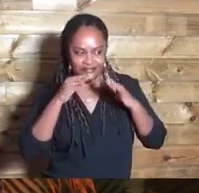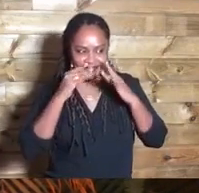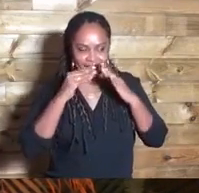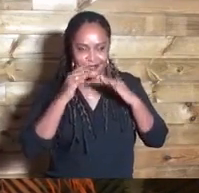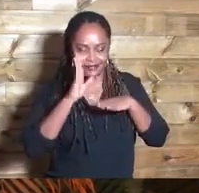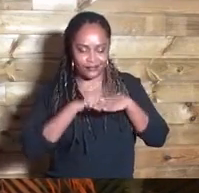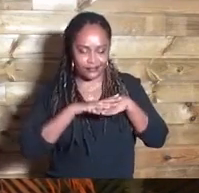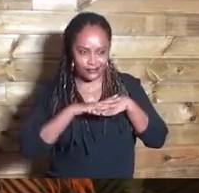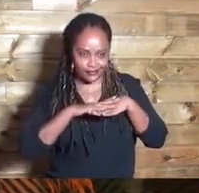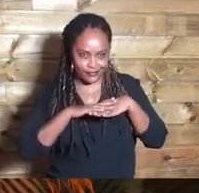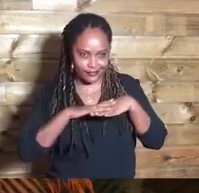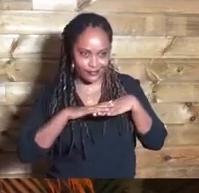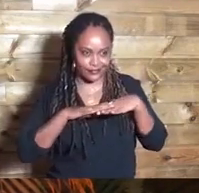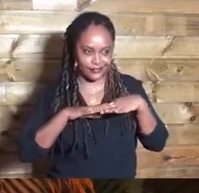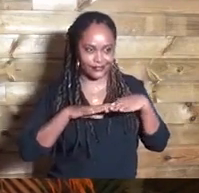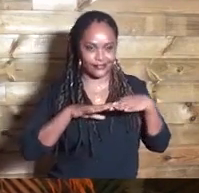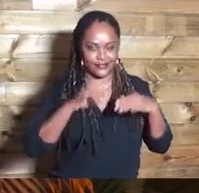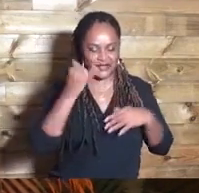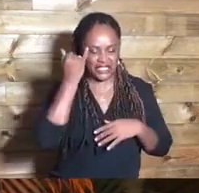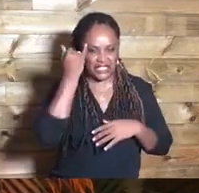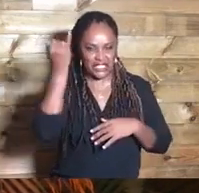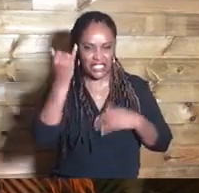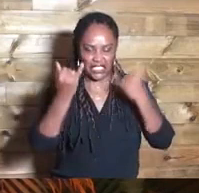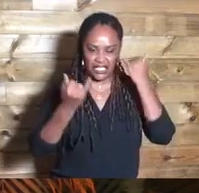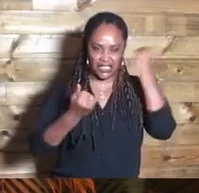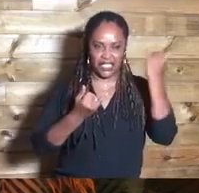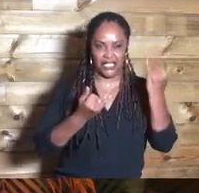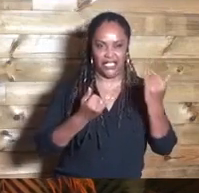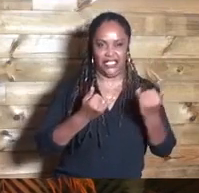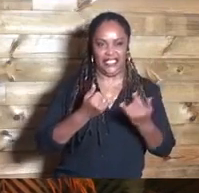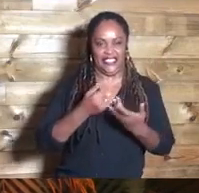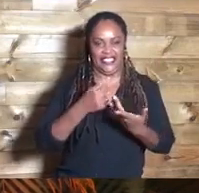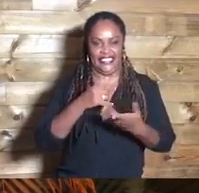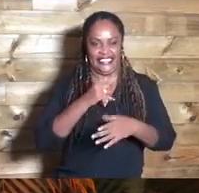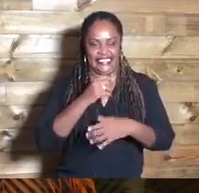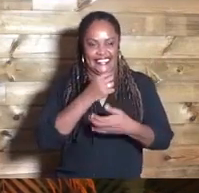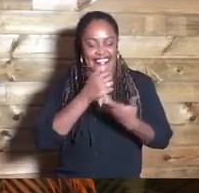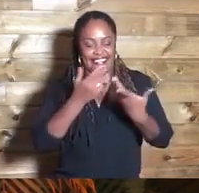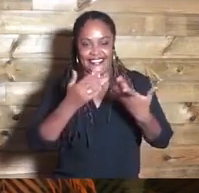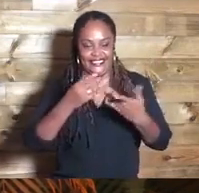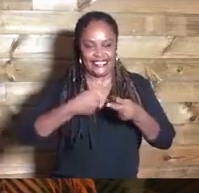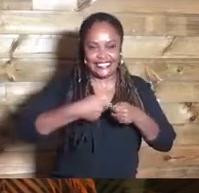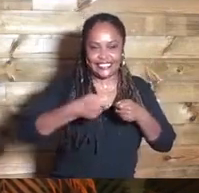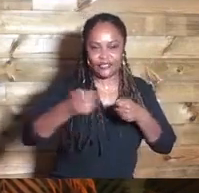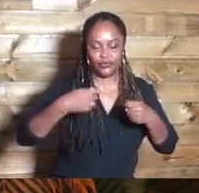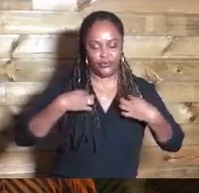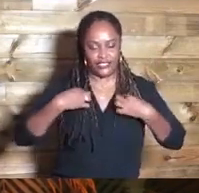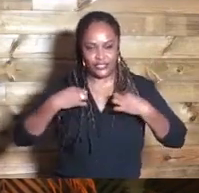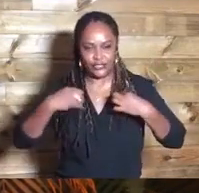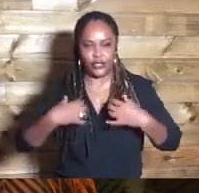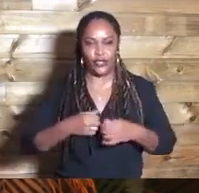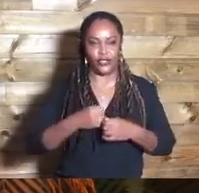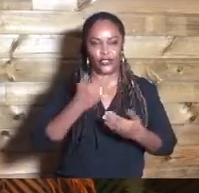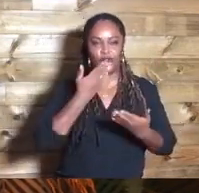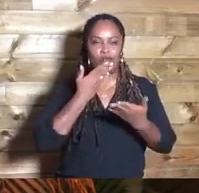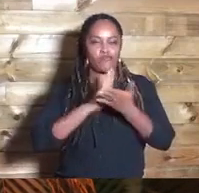une équipe imprégnée des idées du XXe siècle qui distribuait t-shirts et